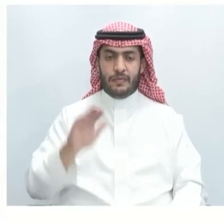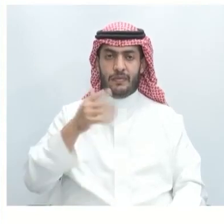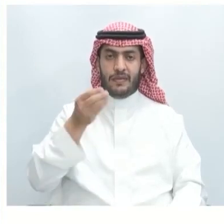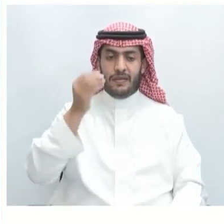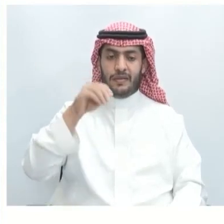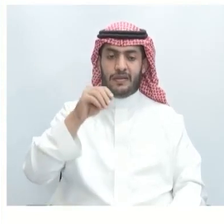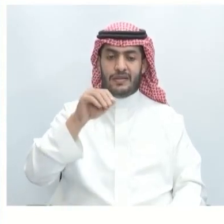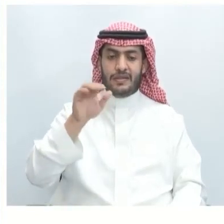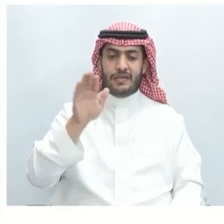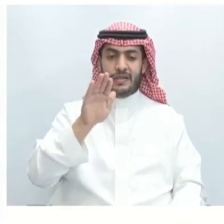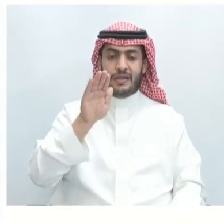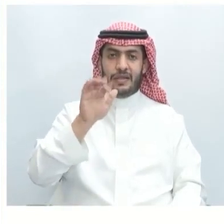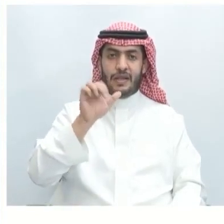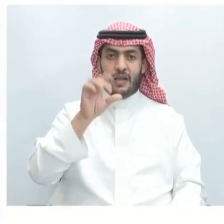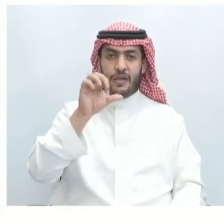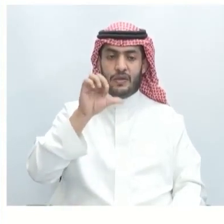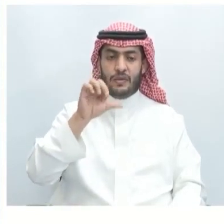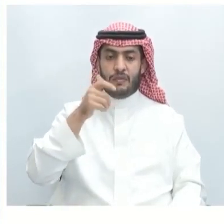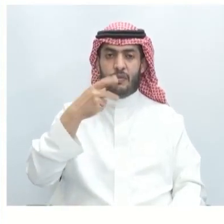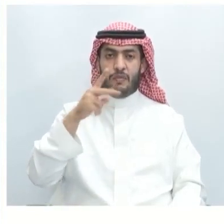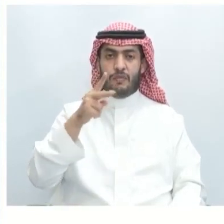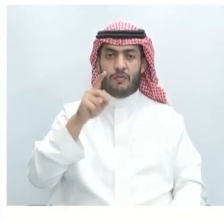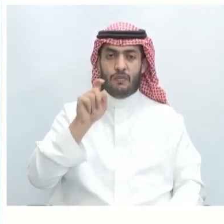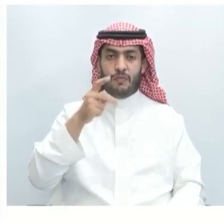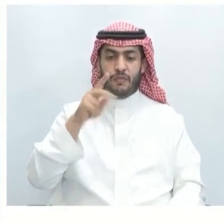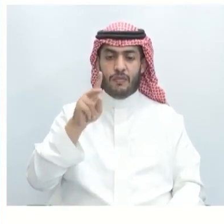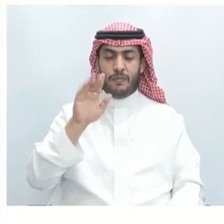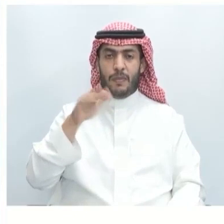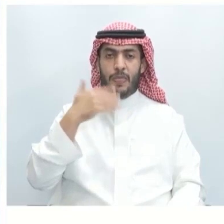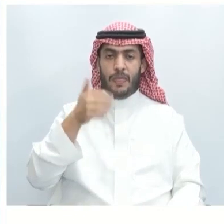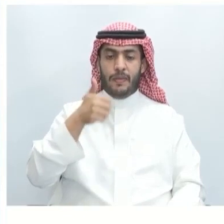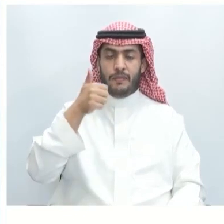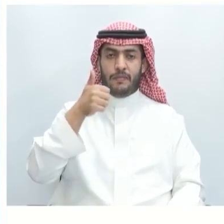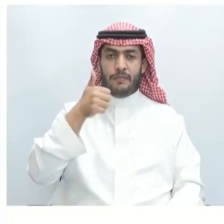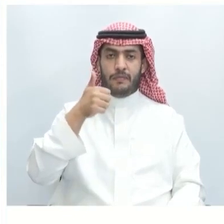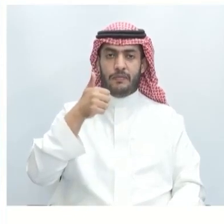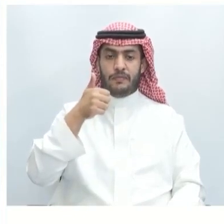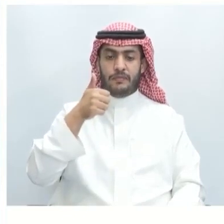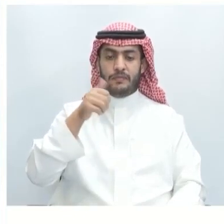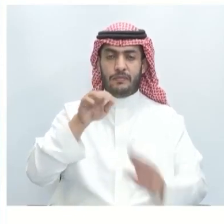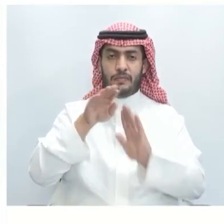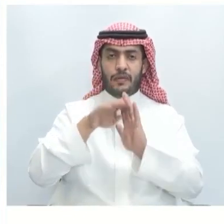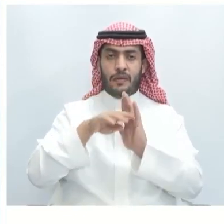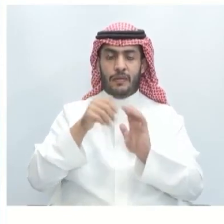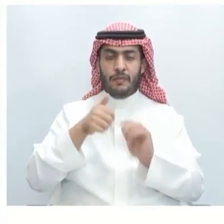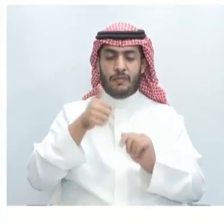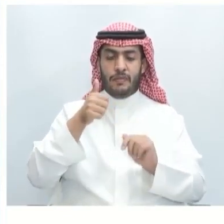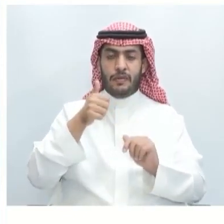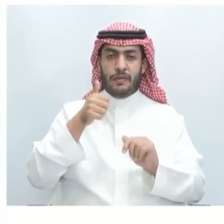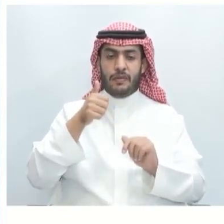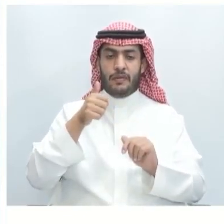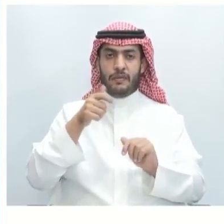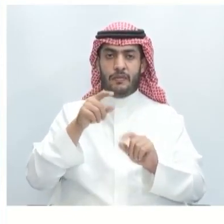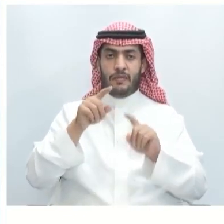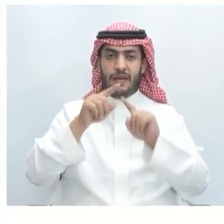قيم السيناريو سنضغط على موافق ايضا ومن ثم تعود بنا الى النافذه الاخرى وهي